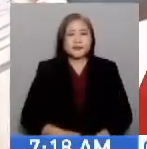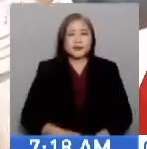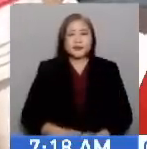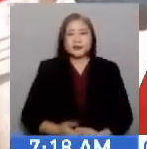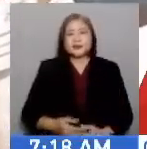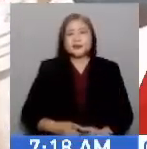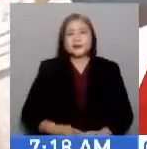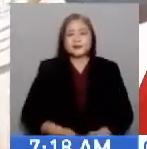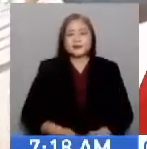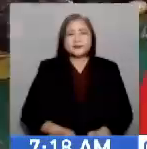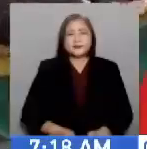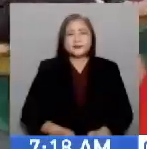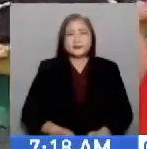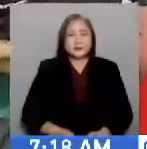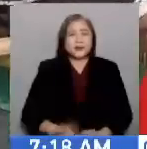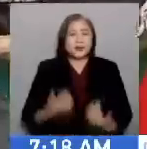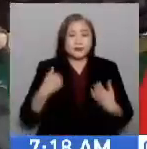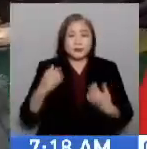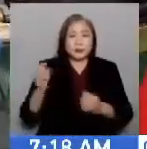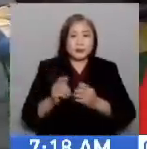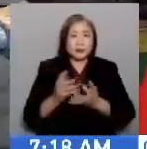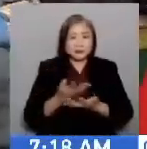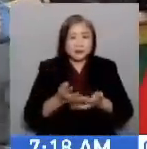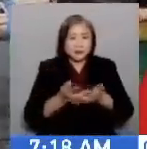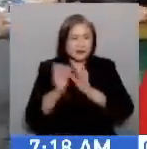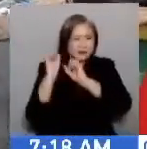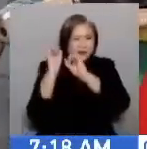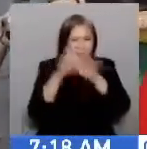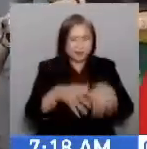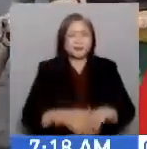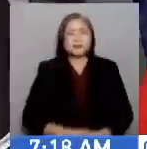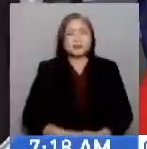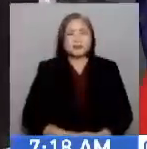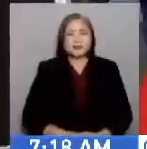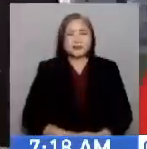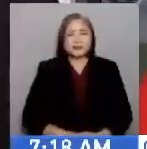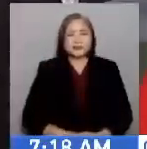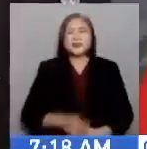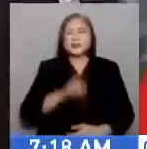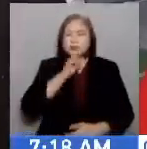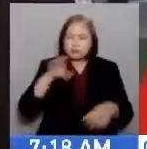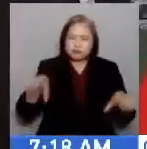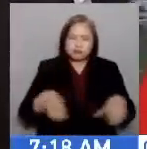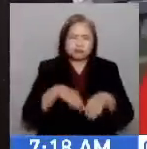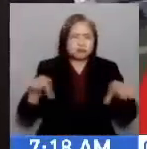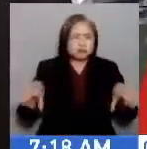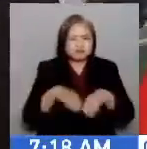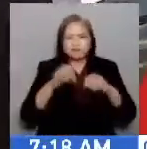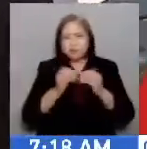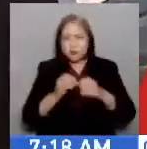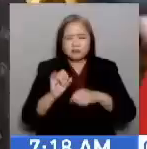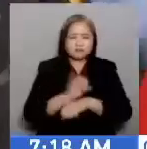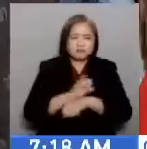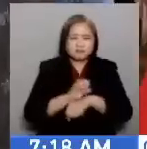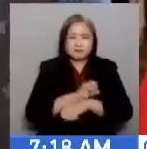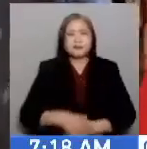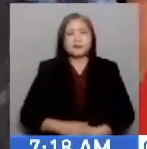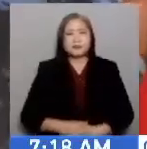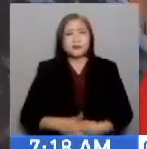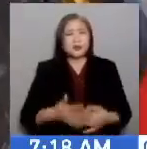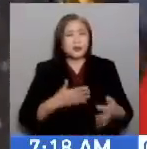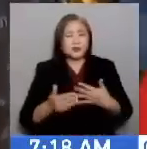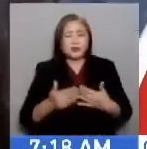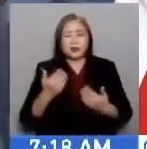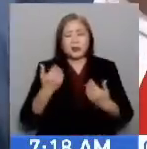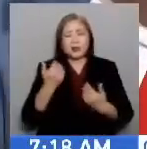At maglambat ka eh. Ganun din eh. Doble kayod tuloy ang kailangan niyang gawin. Hindi na baling kulang sa pahinga. Trabaho sa